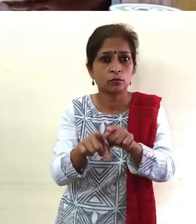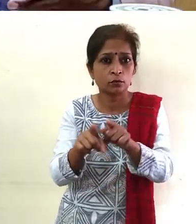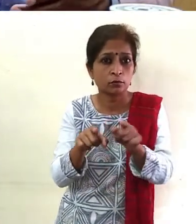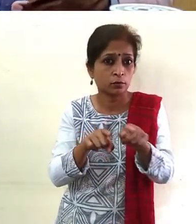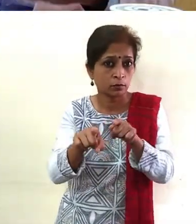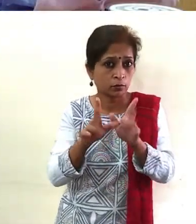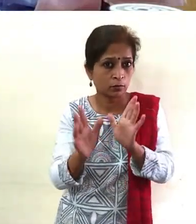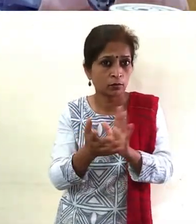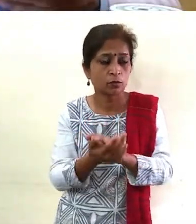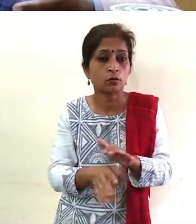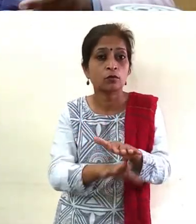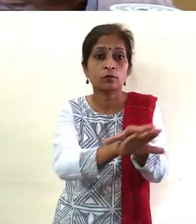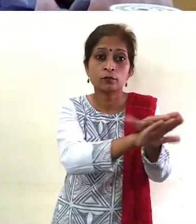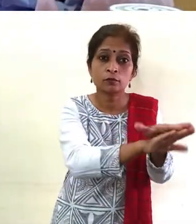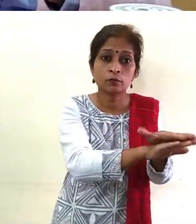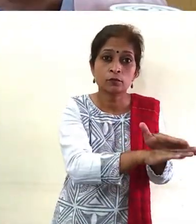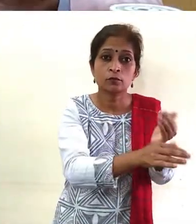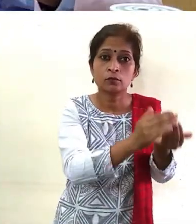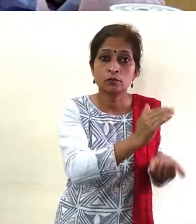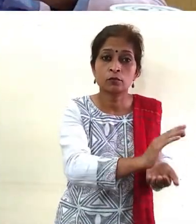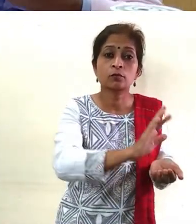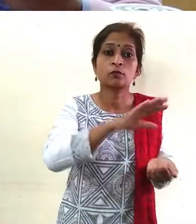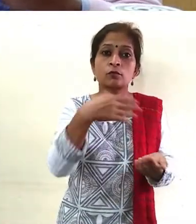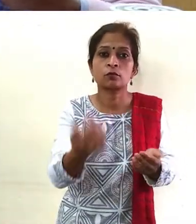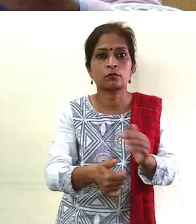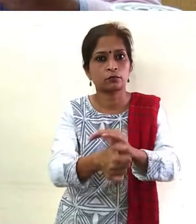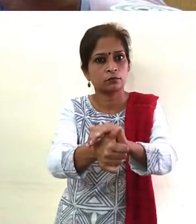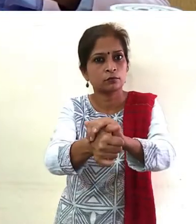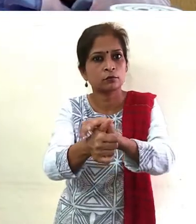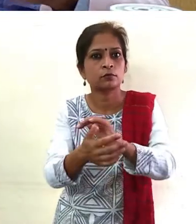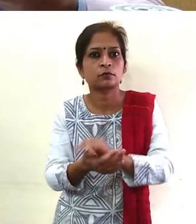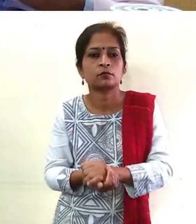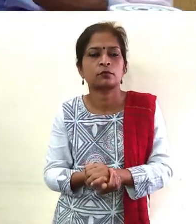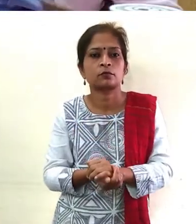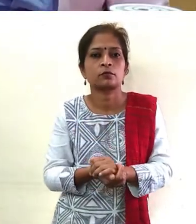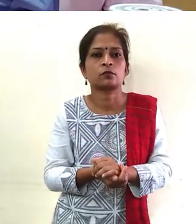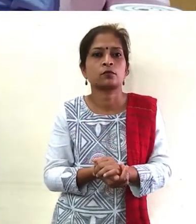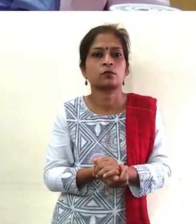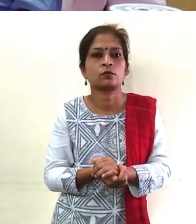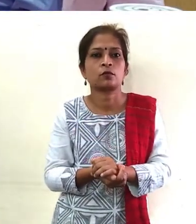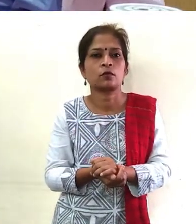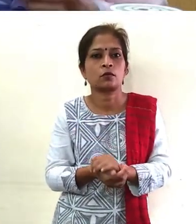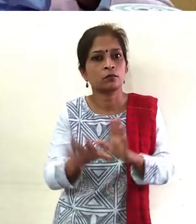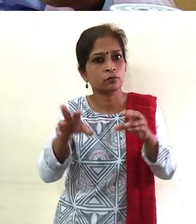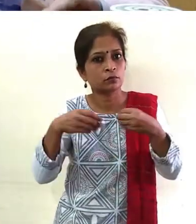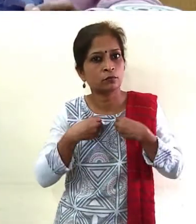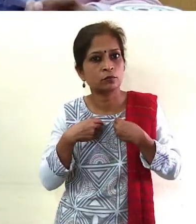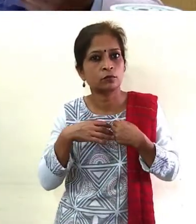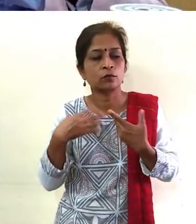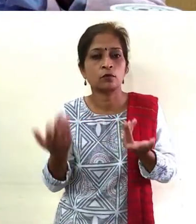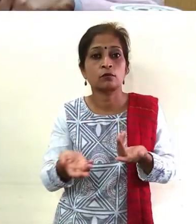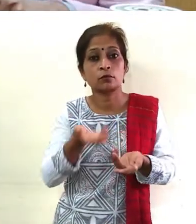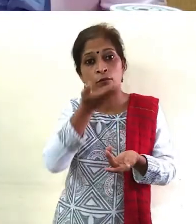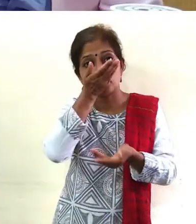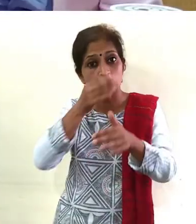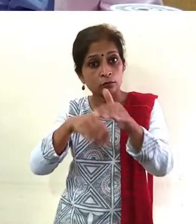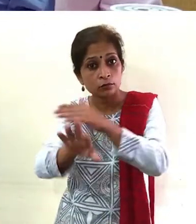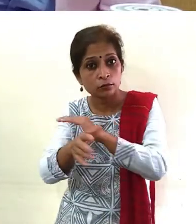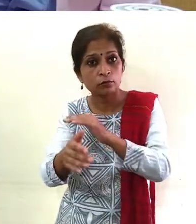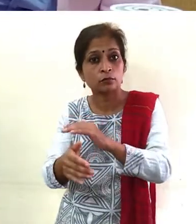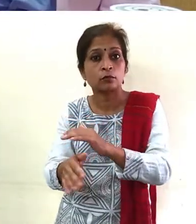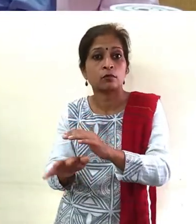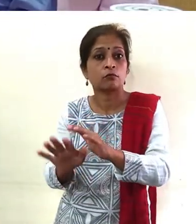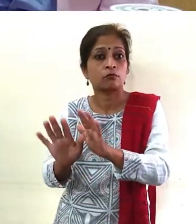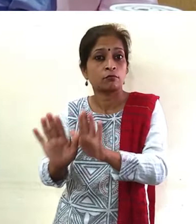विष्णु ने मत्स्य अवतार के बाद कच्छप अवतार ग्रहण कर लिया। और कच्छप अवतार जब ग्रहण कर लिया, वो पानी में भी रह सकता था